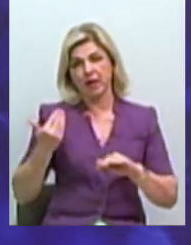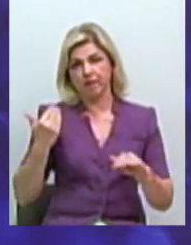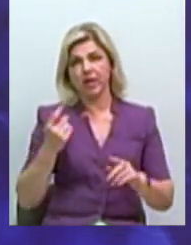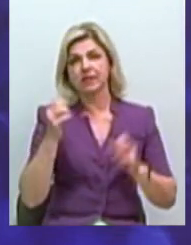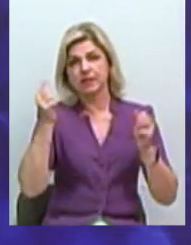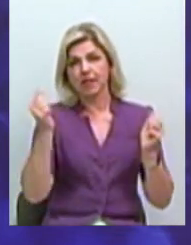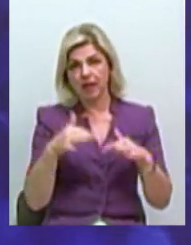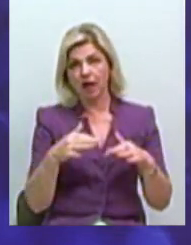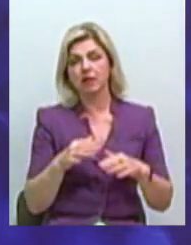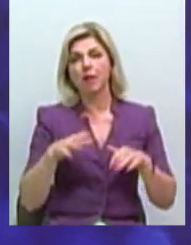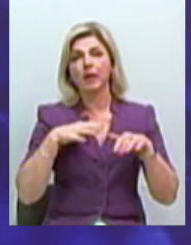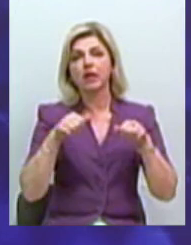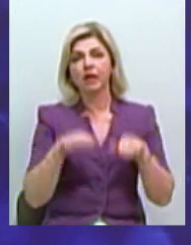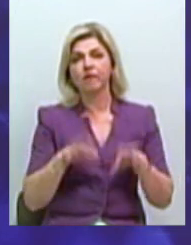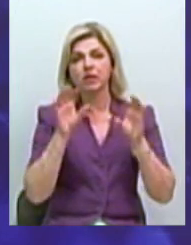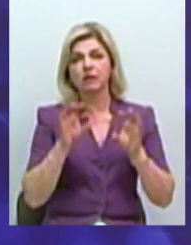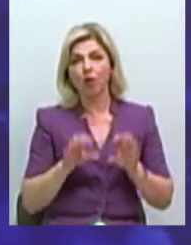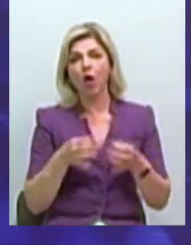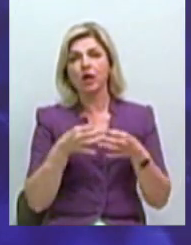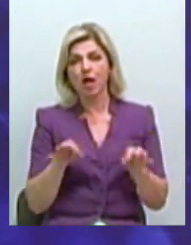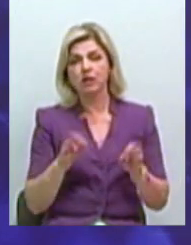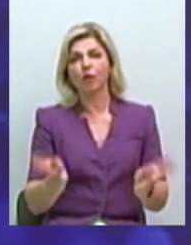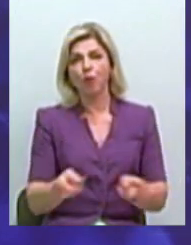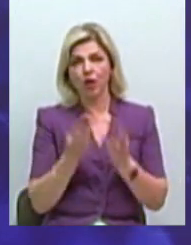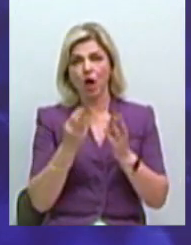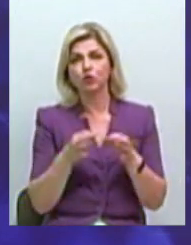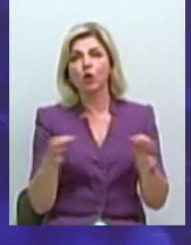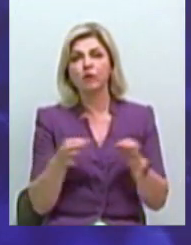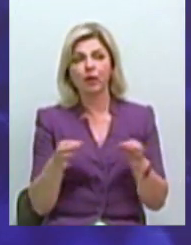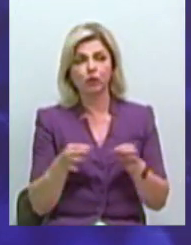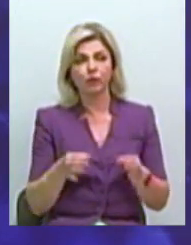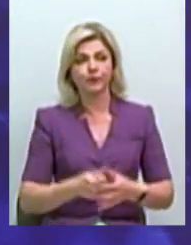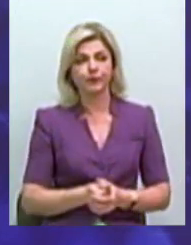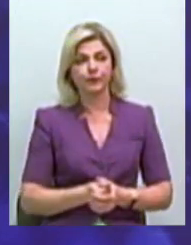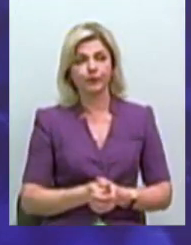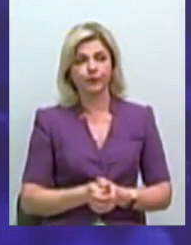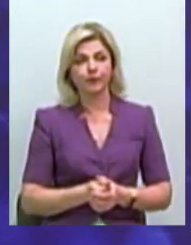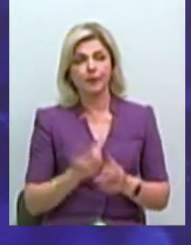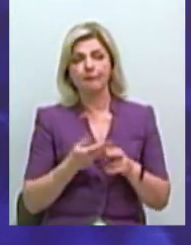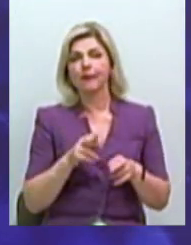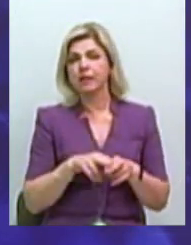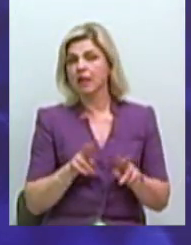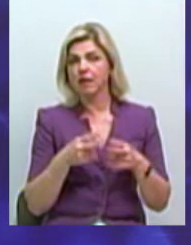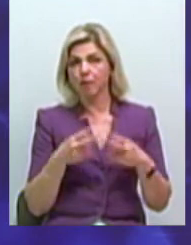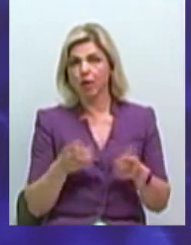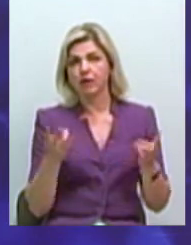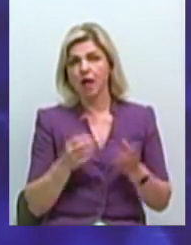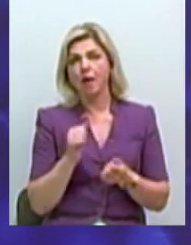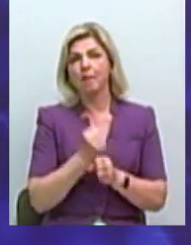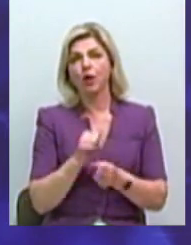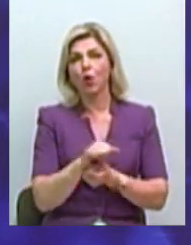закон, який дозволяв спалювати стерню. Я вважаю, що цього робити не потрібно, а потрібно її переробляти